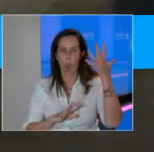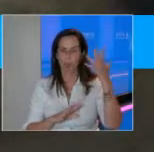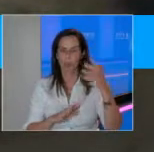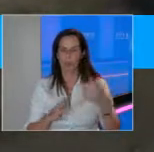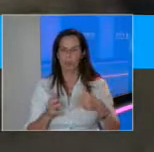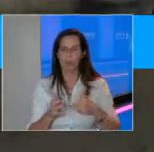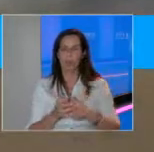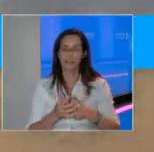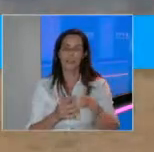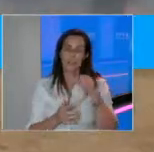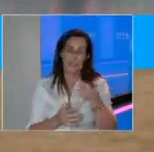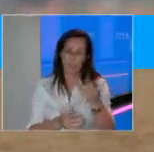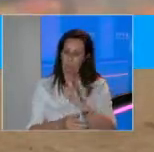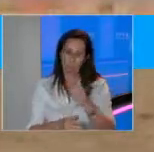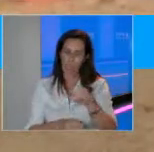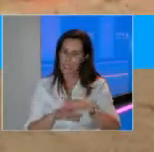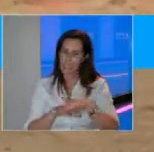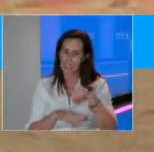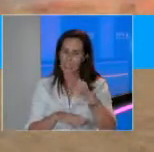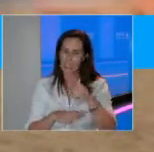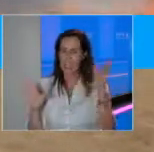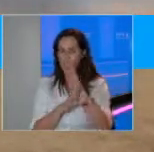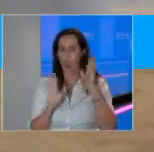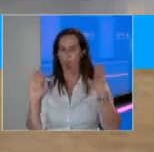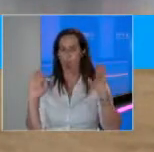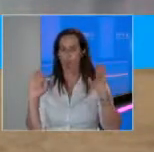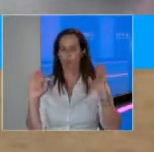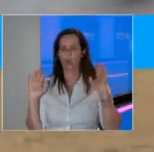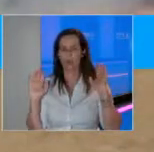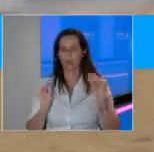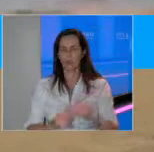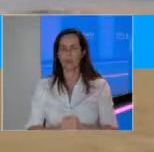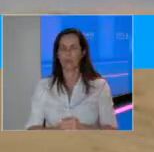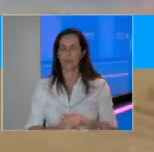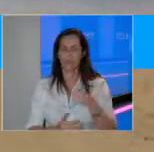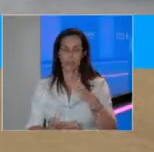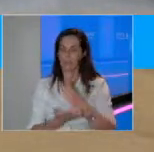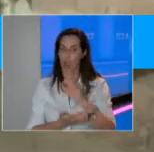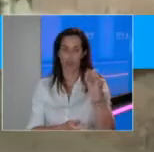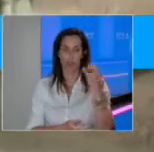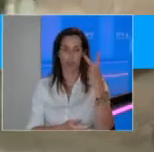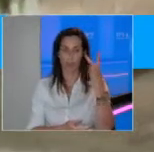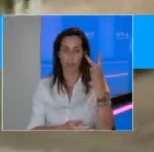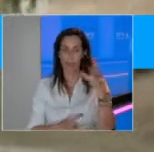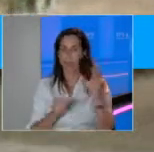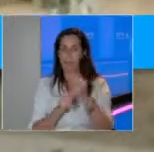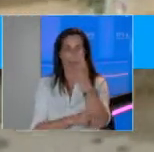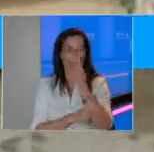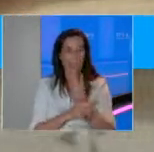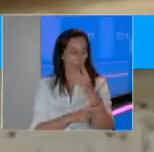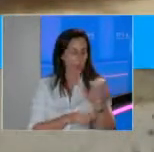שאומרים על הקורונה, אז זה לא, סלחו לי, זה טרור לכל דבר. וזה כבר שבועיים, זה משולב עם רקטות.